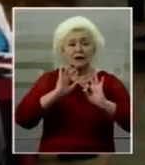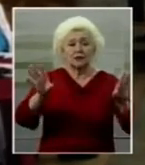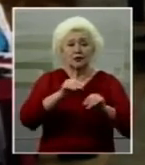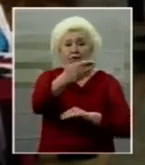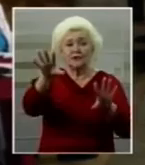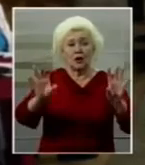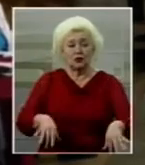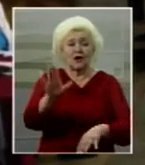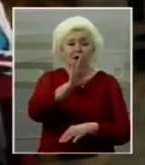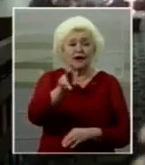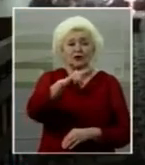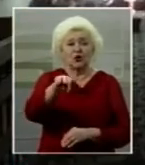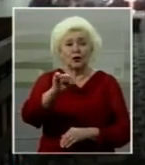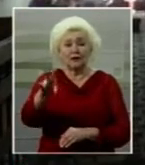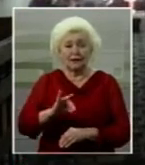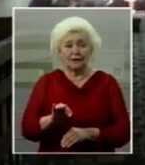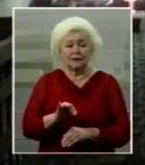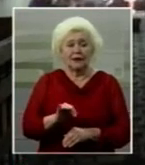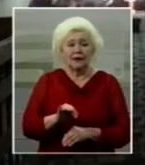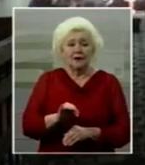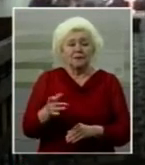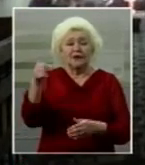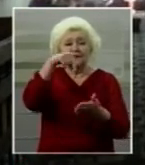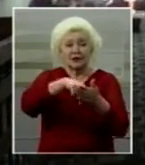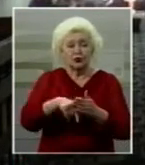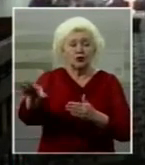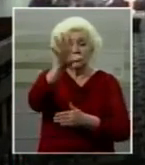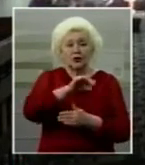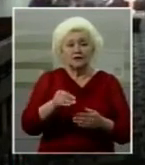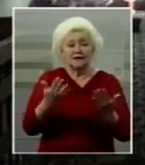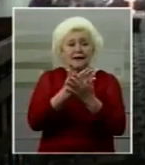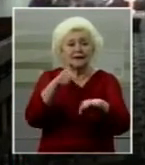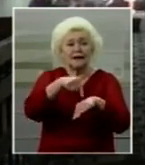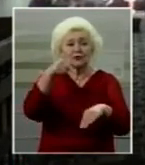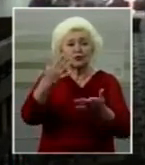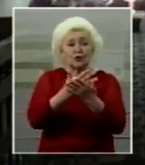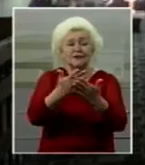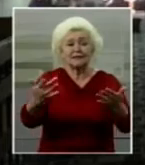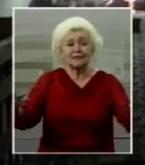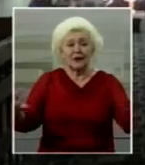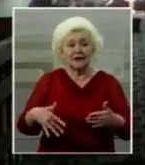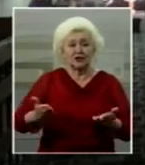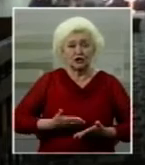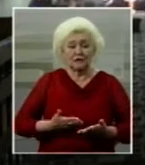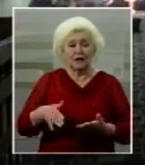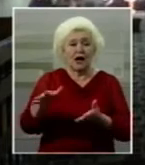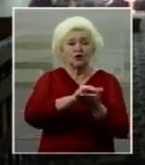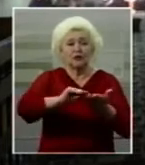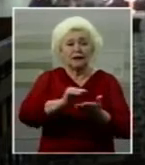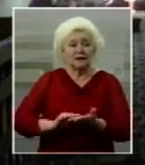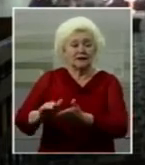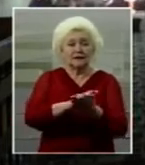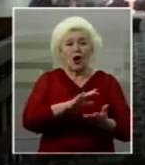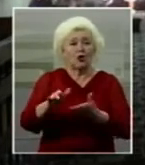голова Валерій Долина. Заторкуються всі буквально сфери життя журналістської роботи. Організація